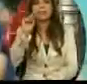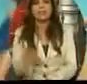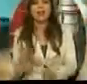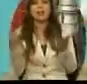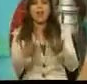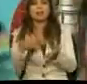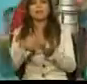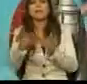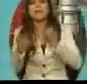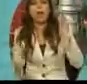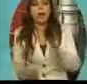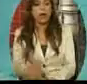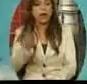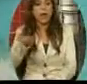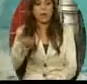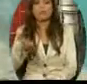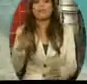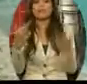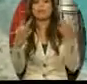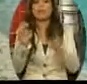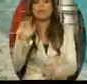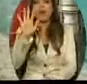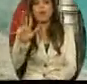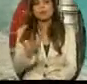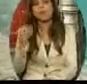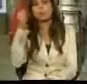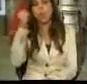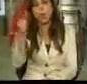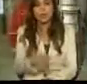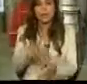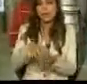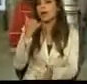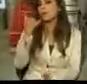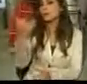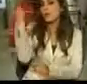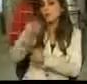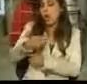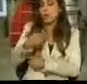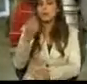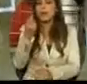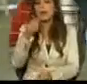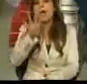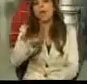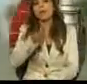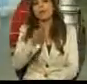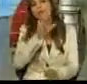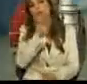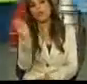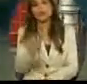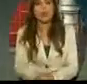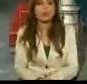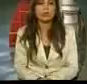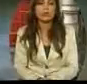נמשכים, 4,085 שקלים אם תזמינו דרך סוכן. במרכז ההזמנות של המלון המחיר כבר מגיע ל-4,300